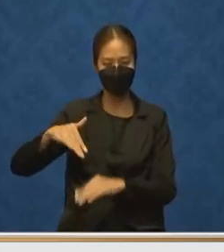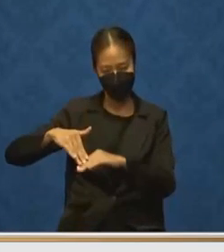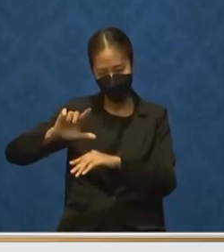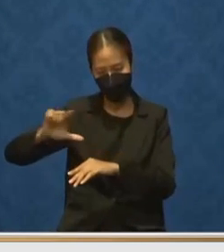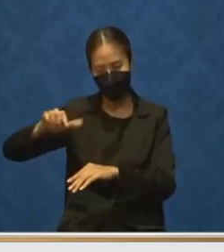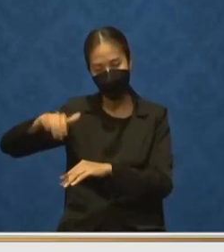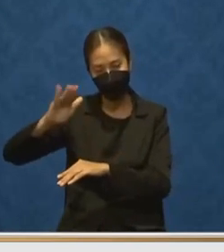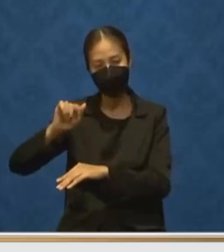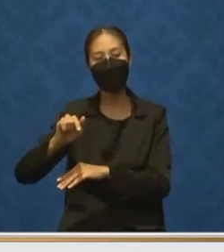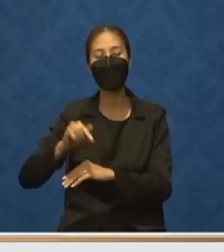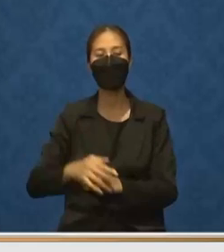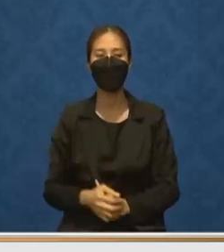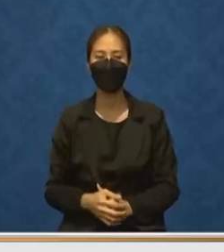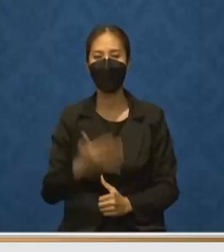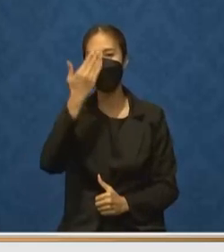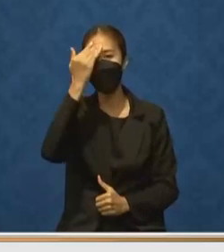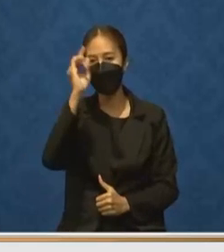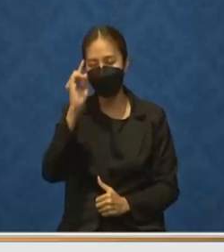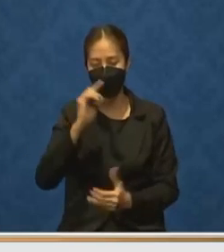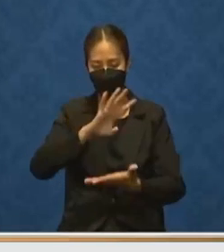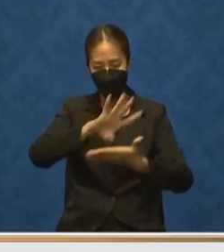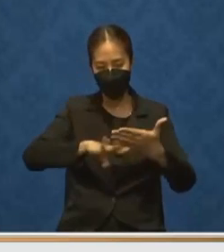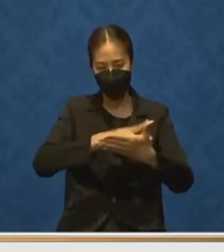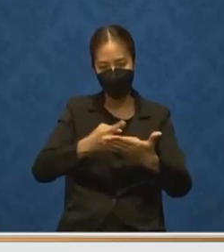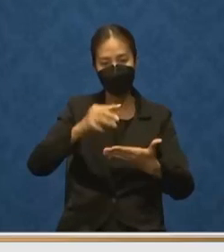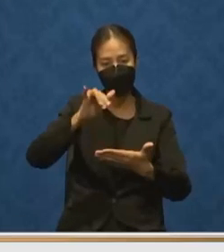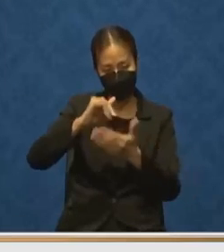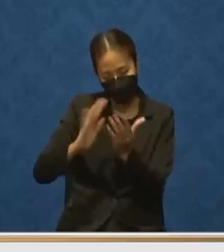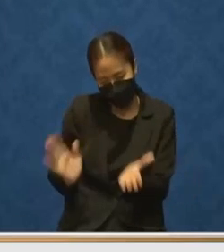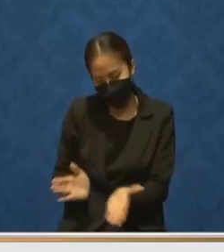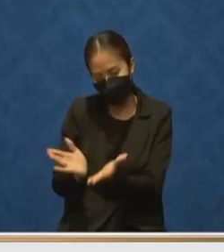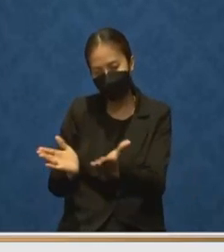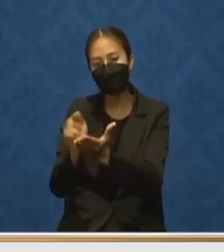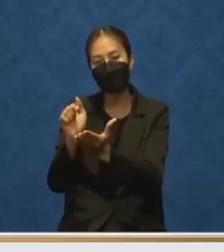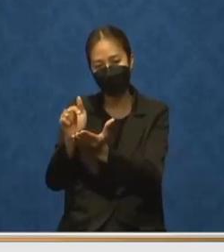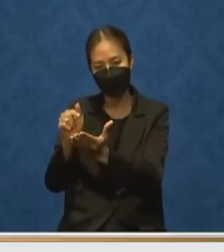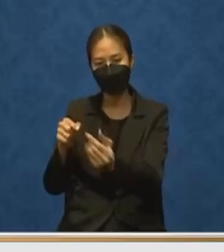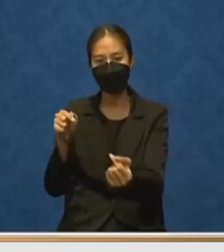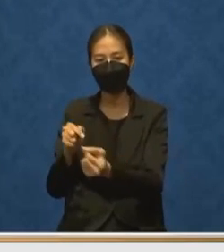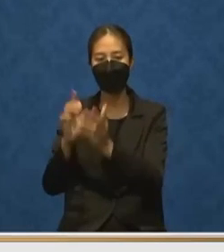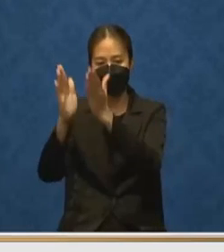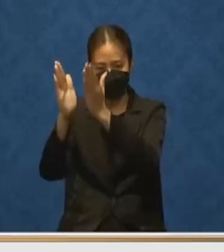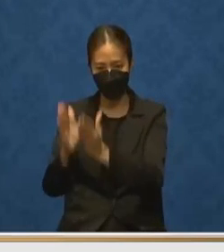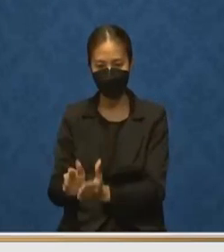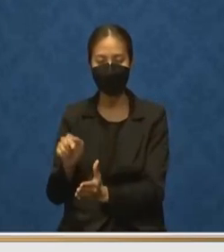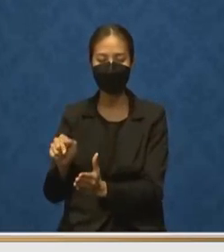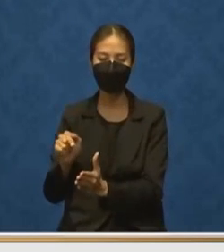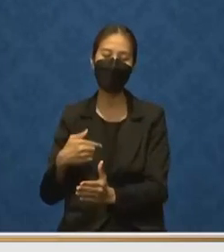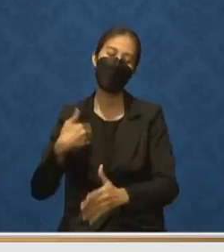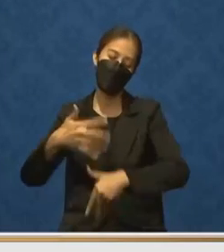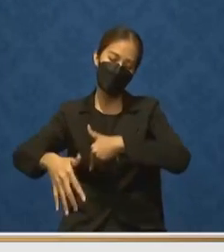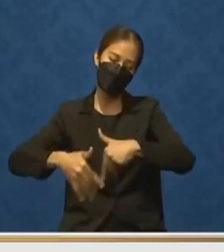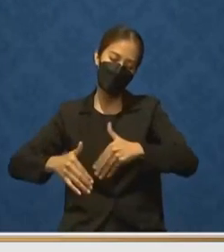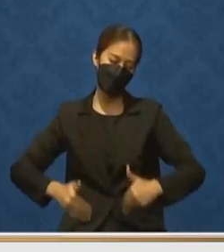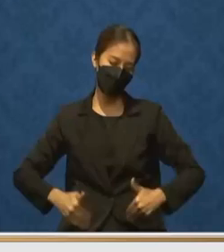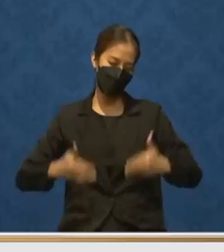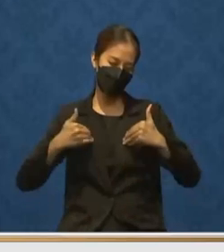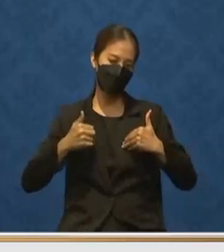43,945.1 ล้านบาทเพื่อสนับสนุนยุทธศาสตร์ด้านการพัฒนาและเสริมสร้างศักยภาพทรัพยากรมนุษย์ให้ประชาชนมีคุณภาพชีวิตที่ดีย